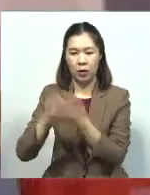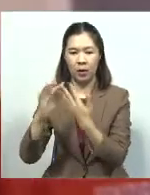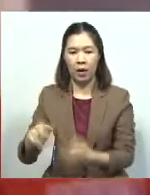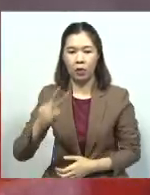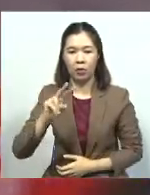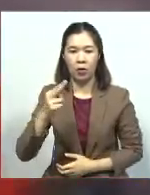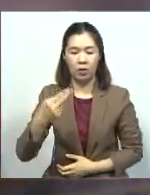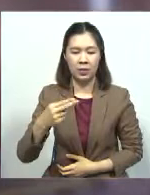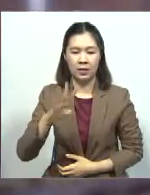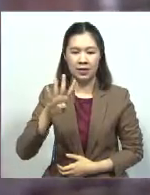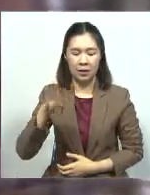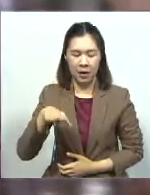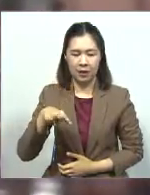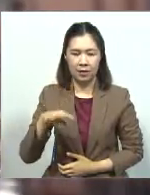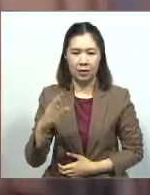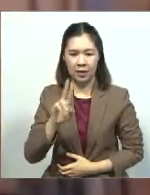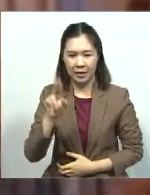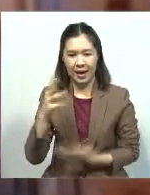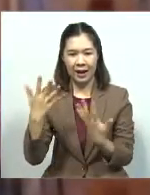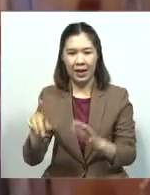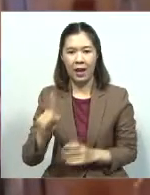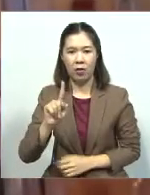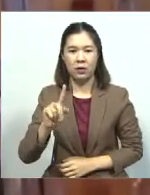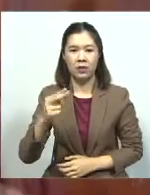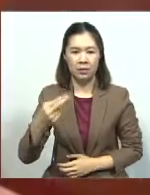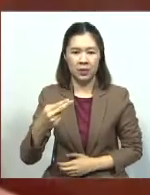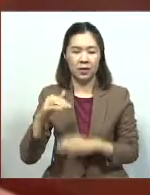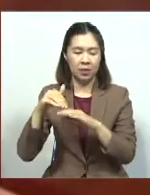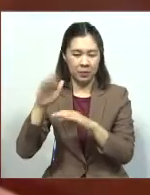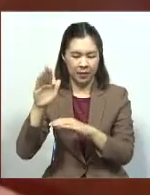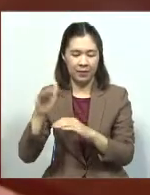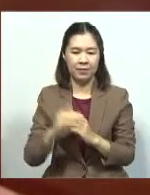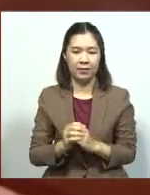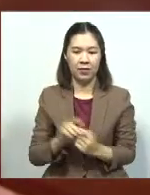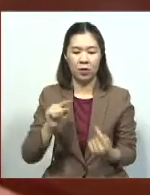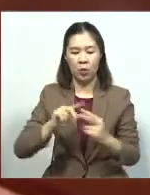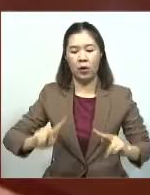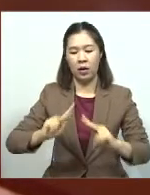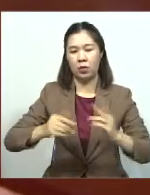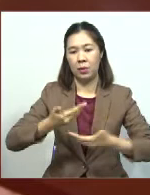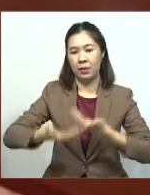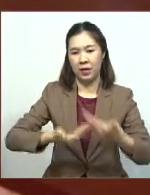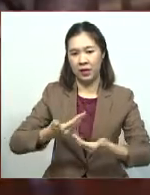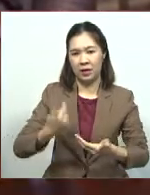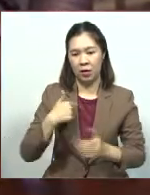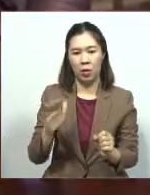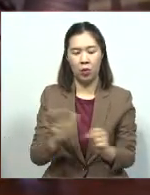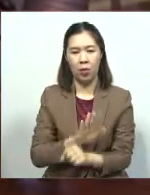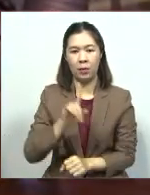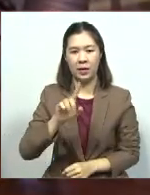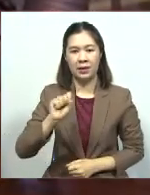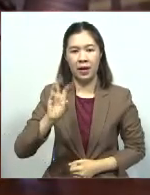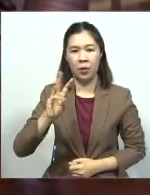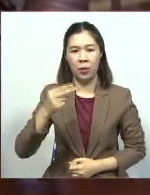พลิงไปแล้ว 16,000 ตันโดยการจัดหาน้ำมันปาล์มดิบร่วมกับกรมการค้าภายในกระทรวงพาณิชย์ได้ปริมาณครบแล้ว 160,000